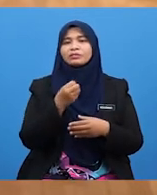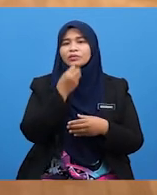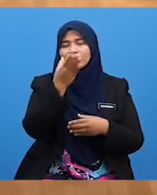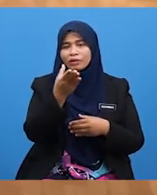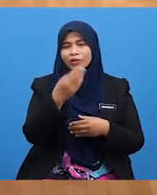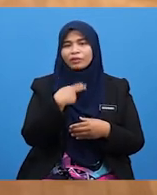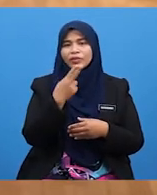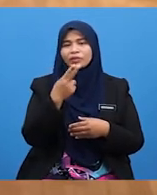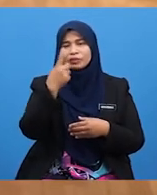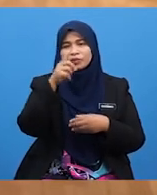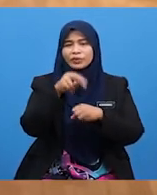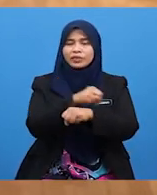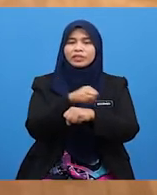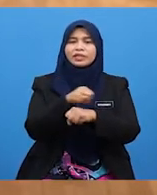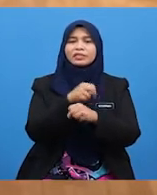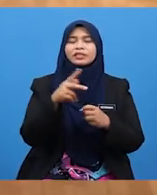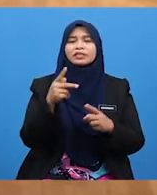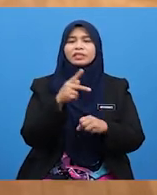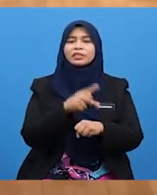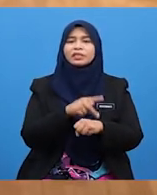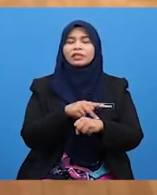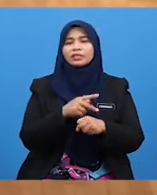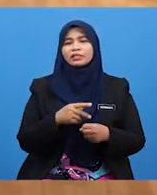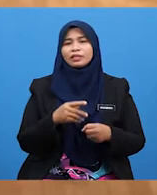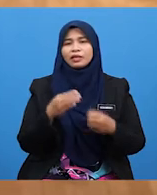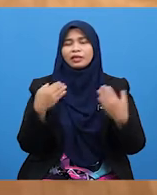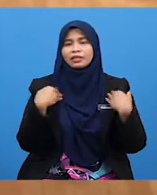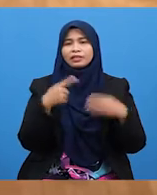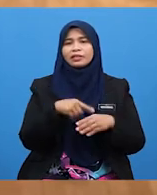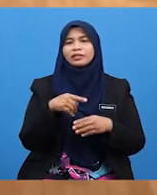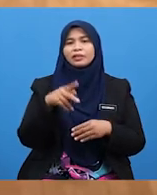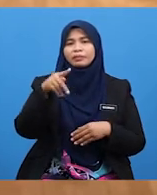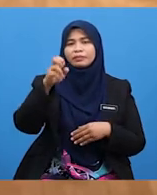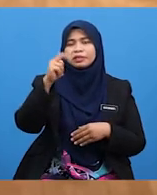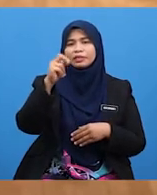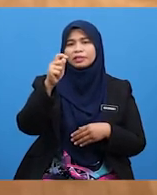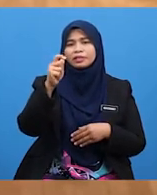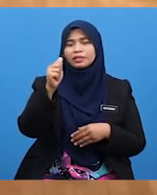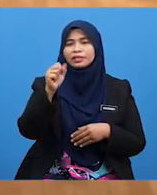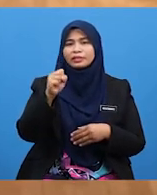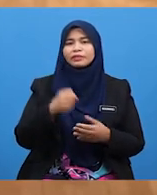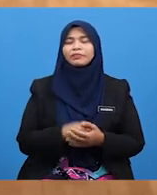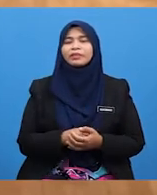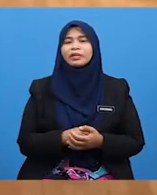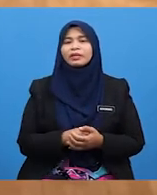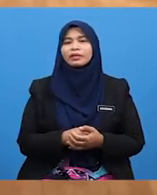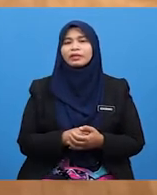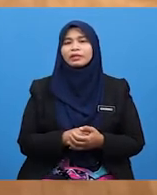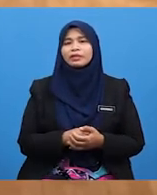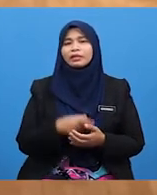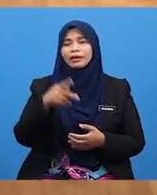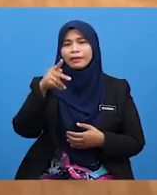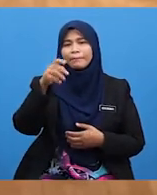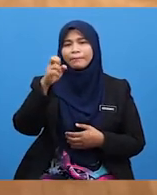suara ataupun menyanyi ketika berada di dalam ataupun di atas stage. Betul. Dia akan peti suara kita akan lebih